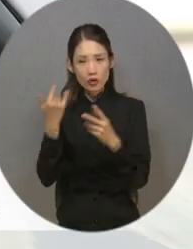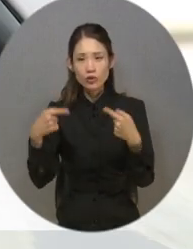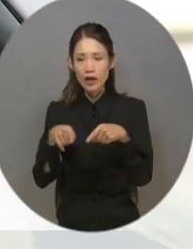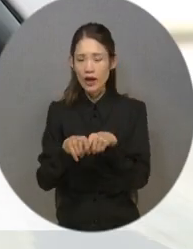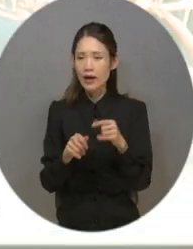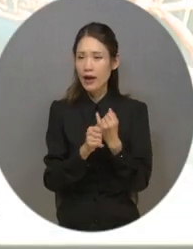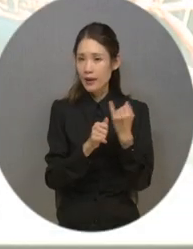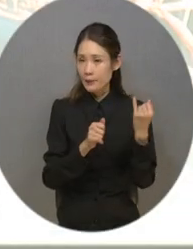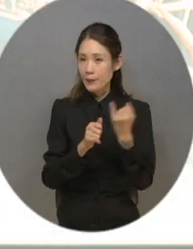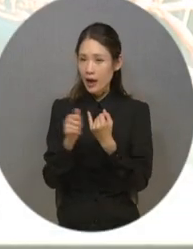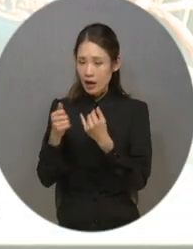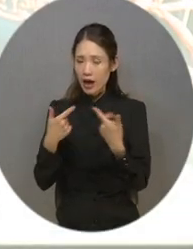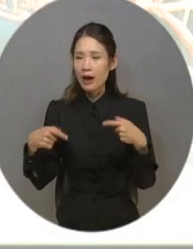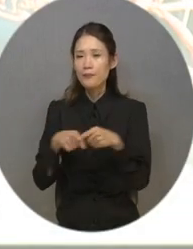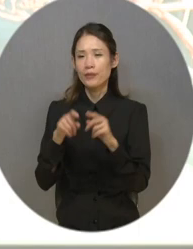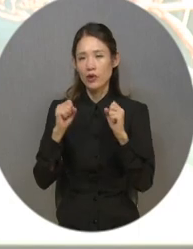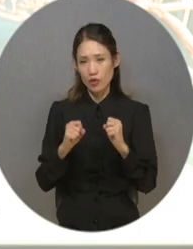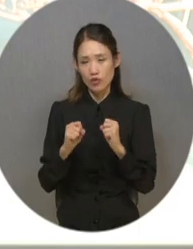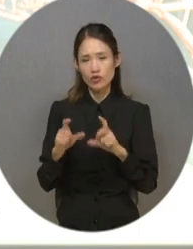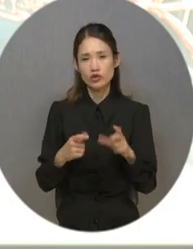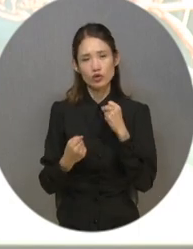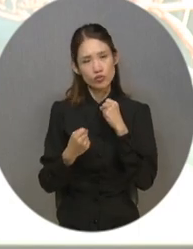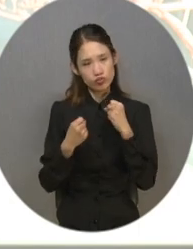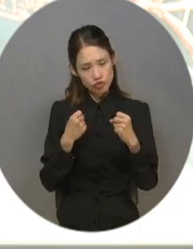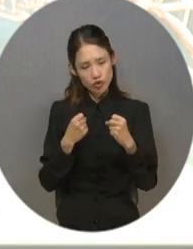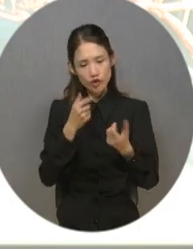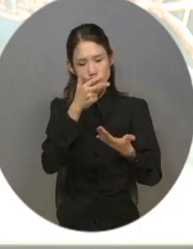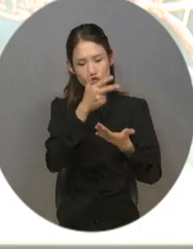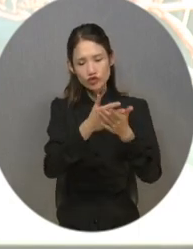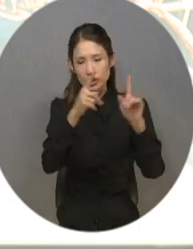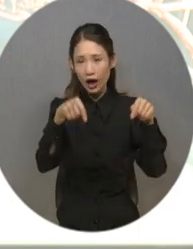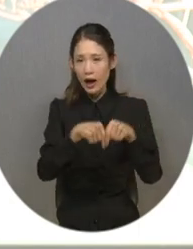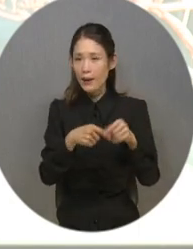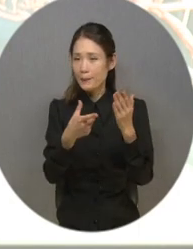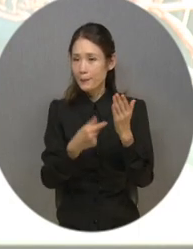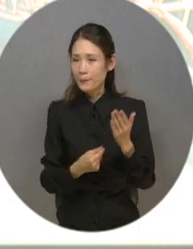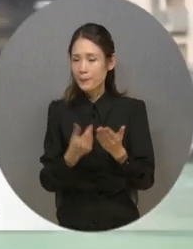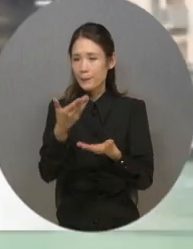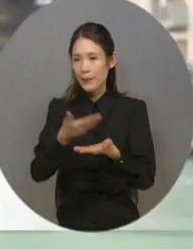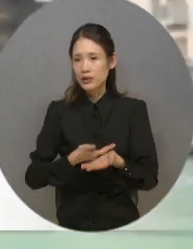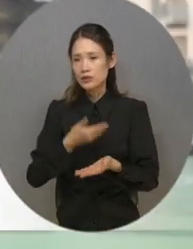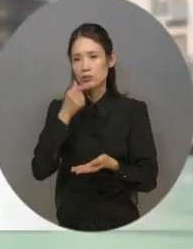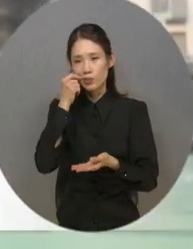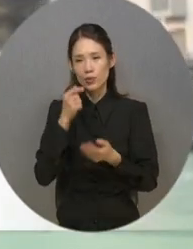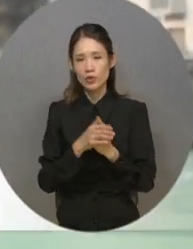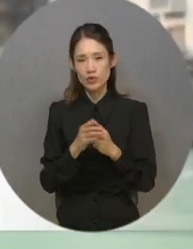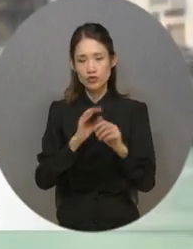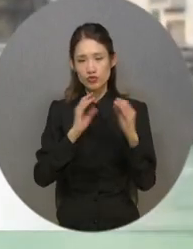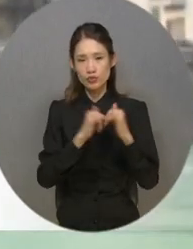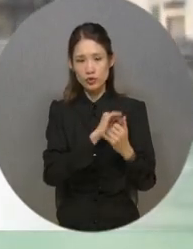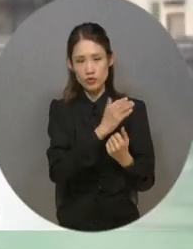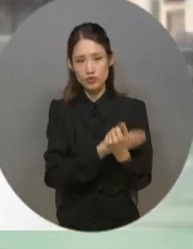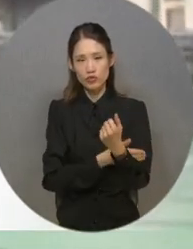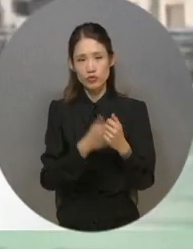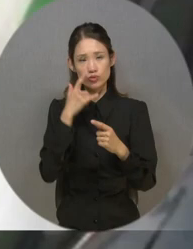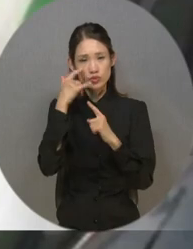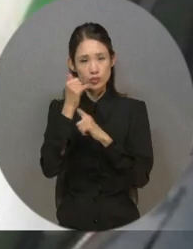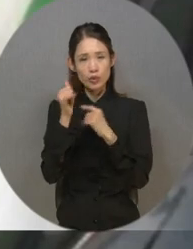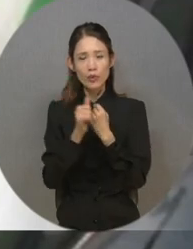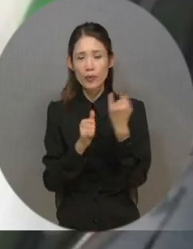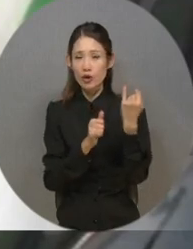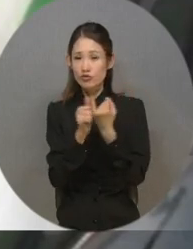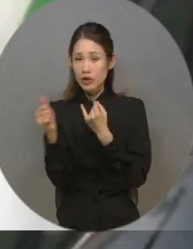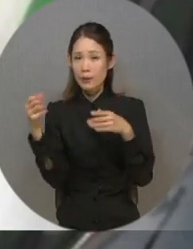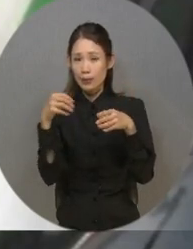보호자 역할을 하는데도 주차증을 발급받을 수 없었습니다 이에 국민권익위는 부모의 배우자 등을